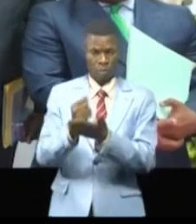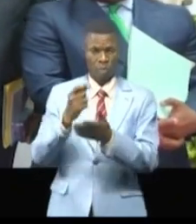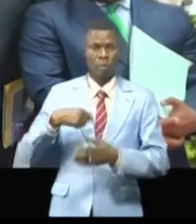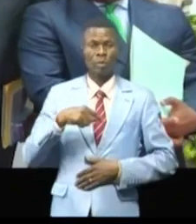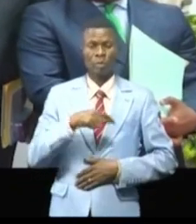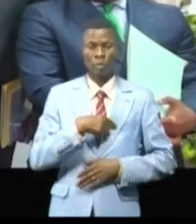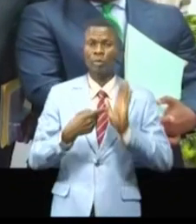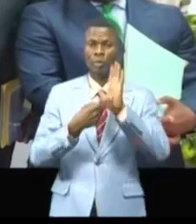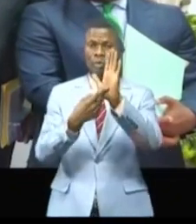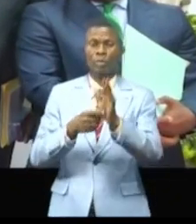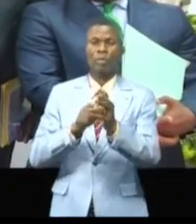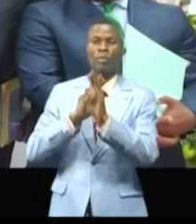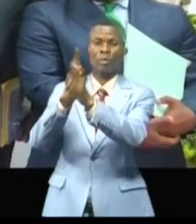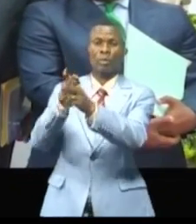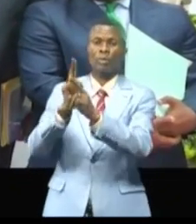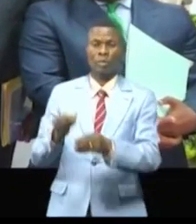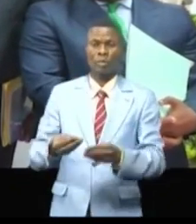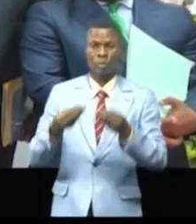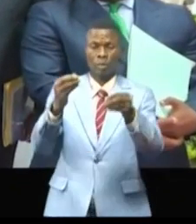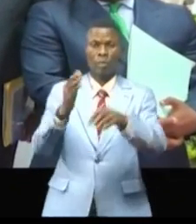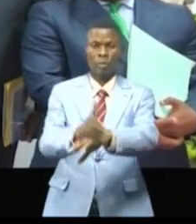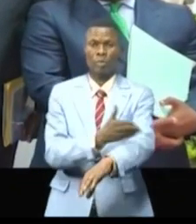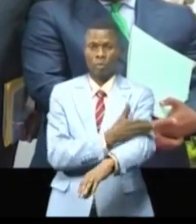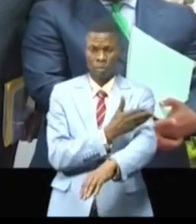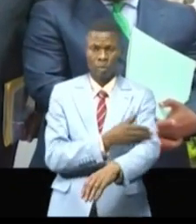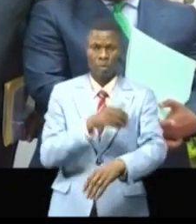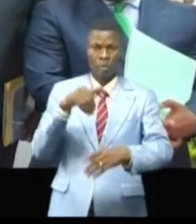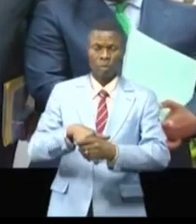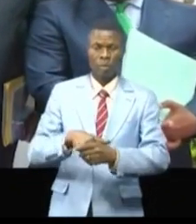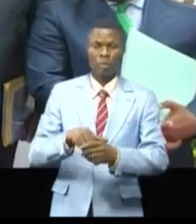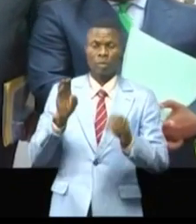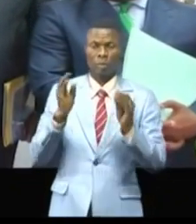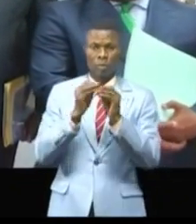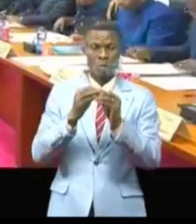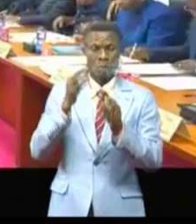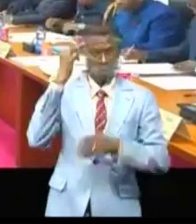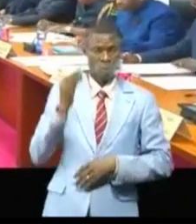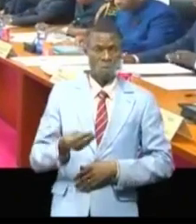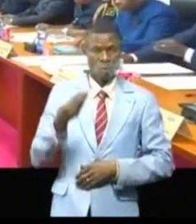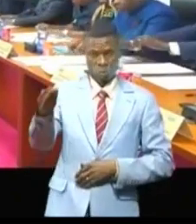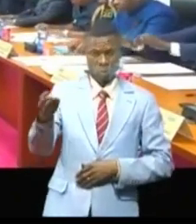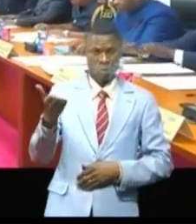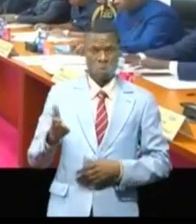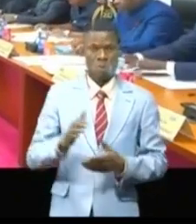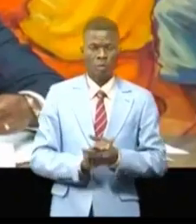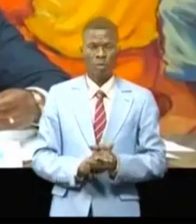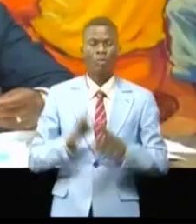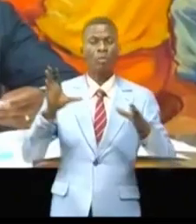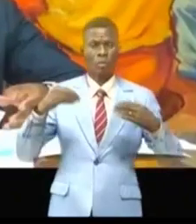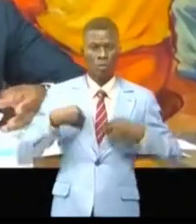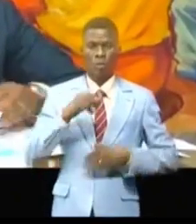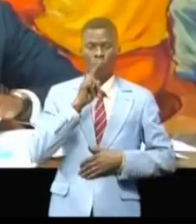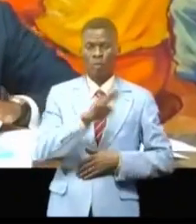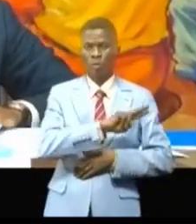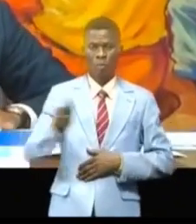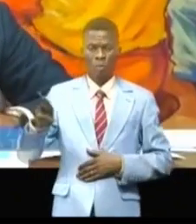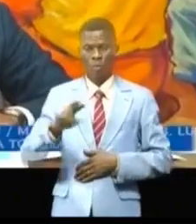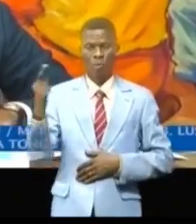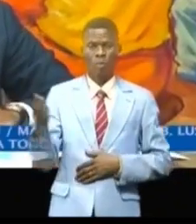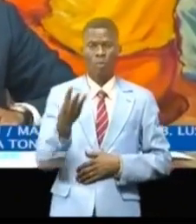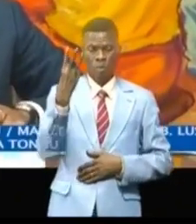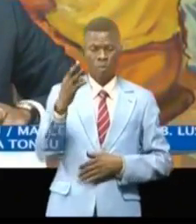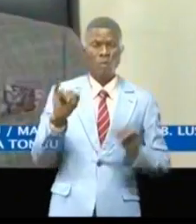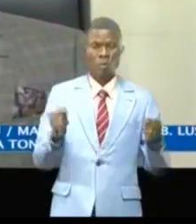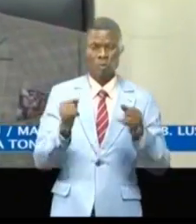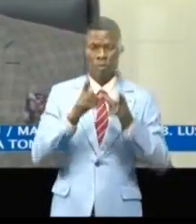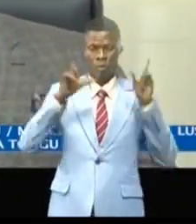présenter les rapports d'état d'avancement au niveau du Conseil des ministres. C'est confirmé. En 2023, ces Jeux